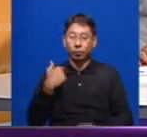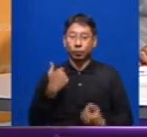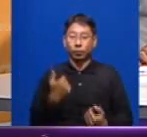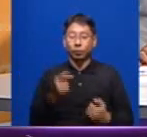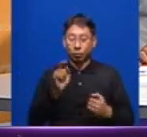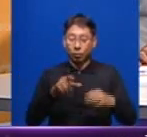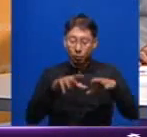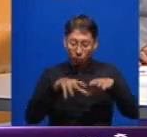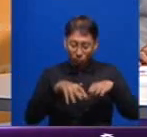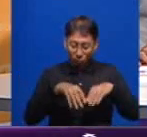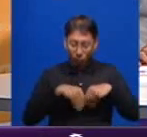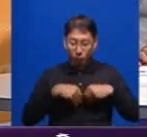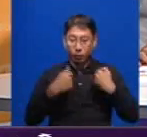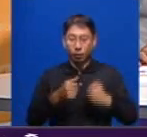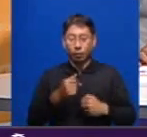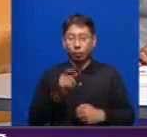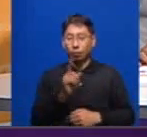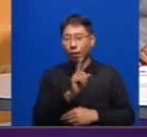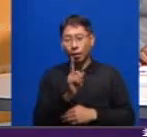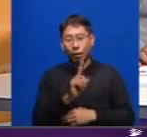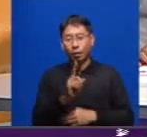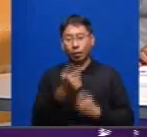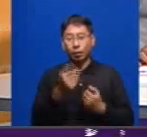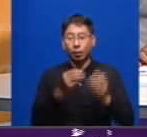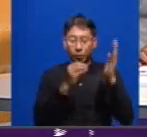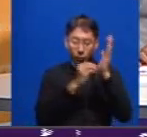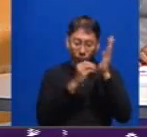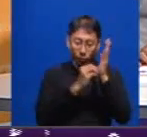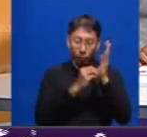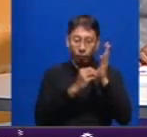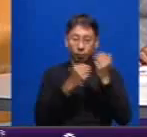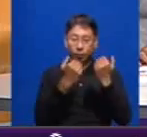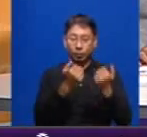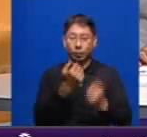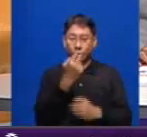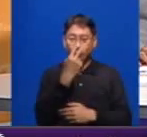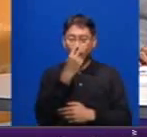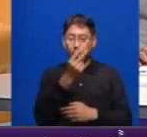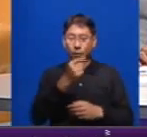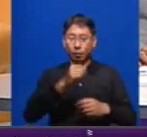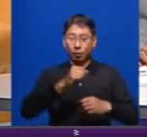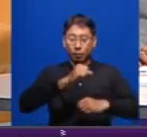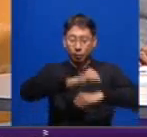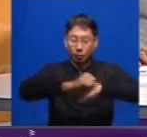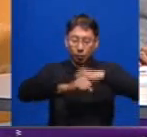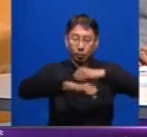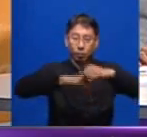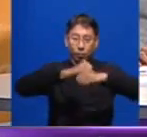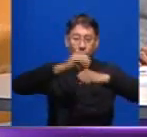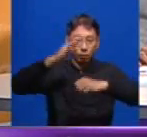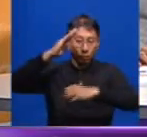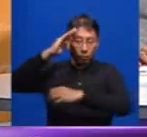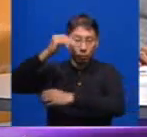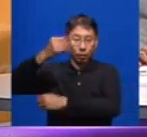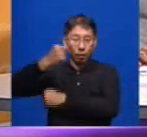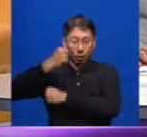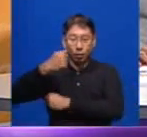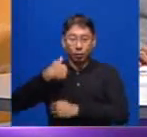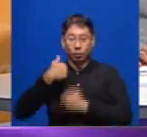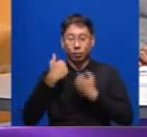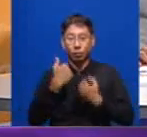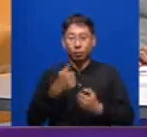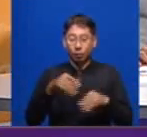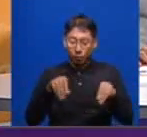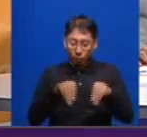ค่ะต้องยอมรับนะคะว่าช่วงนี้ไปไหนมาไหนโดยเฉพาะในพื้นที่กรุงเทพมหานครก็จะเห็นบังเกอร์ของพี่ๆทหารนะคะโดยเฉพาะอยู่ที่บริเว